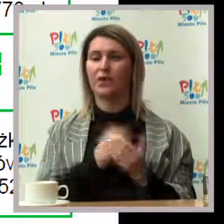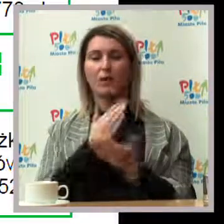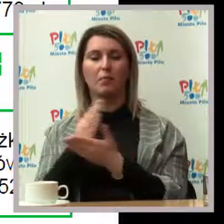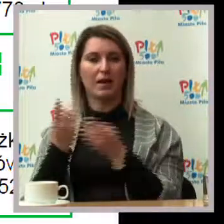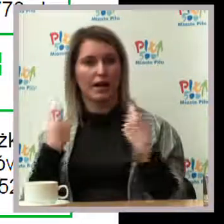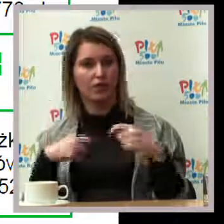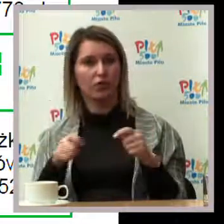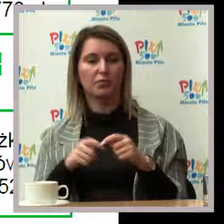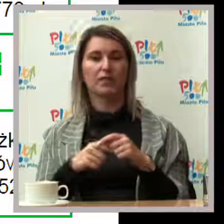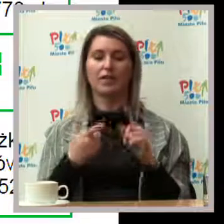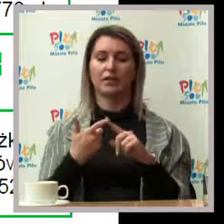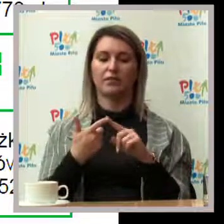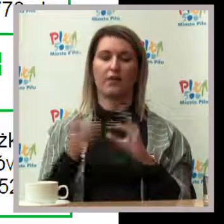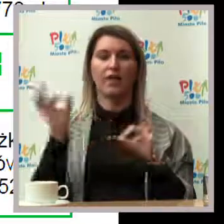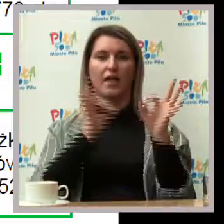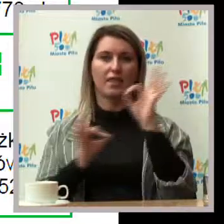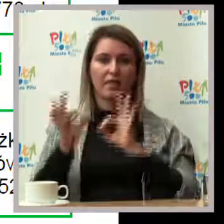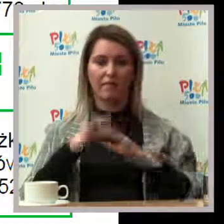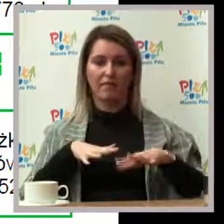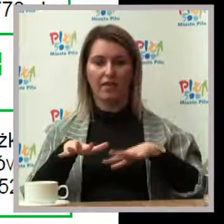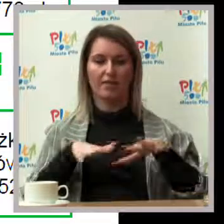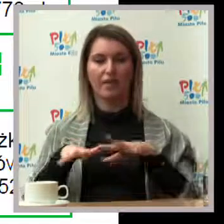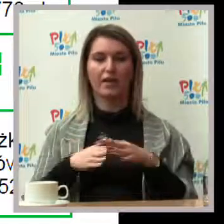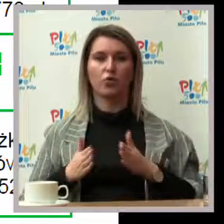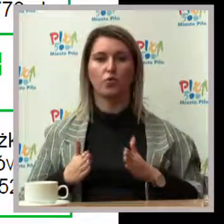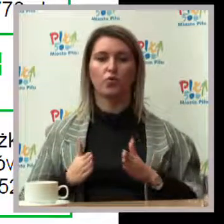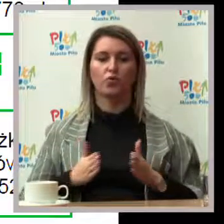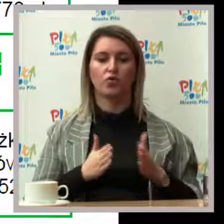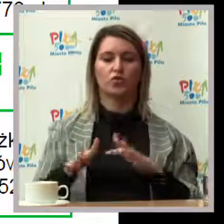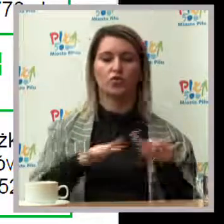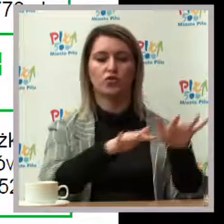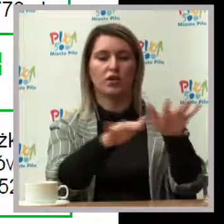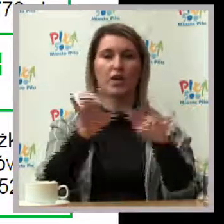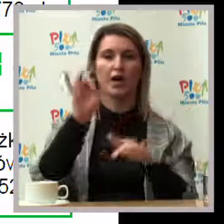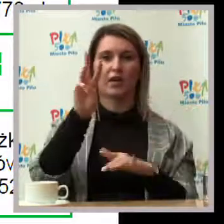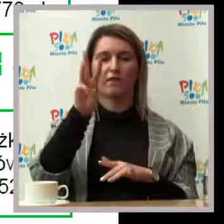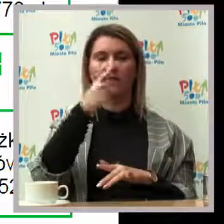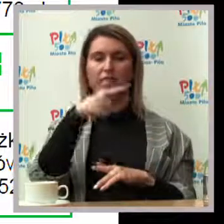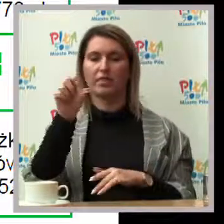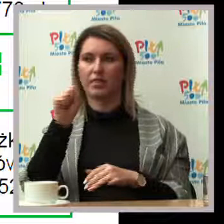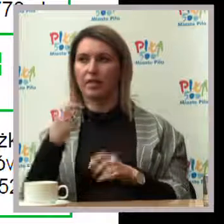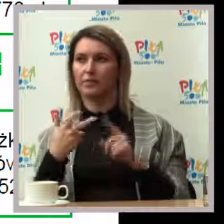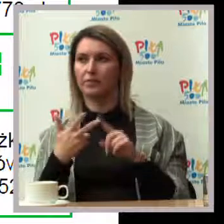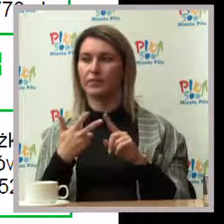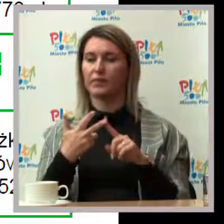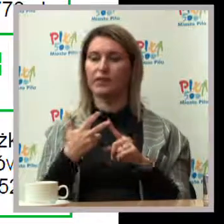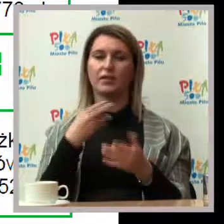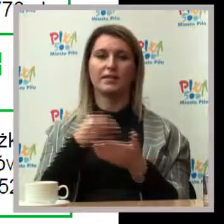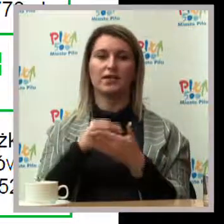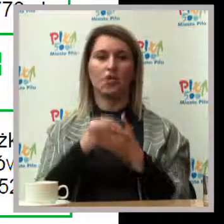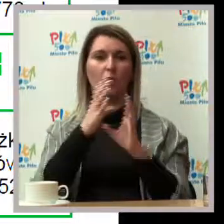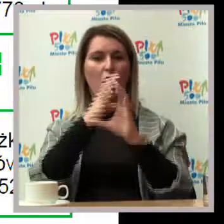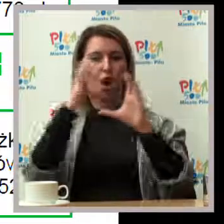niskoemisyjnej, rewitalizacja terenów w rejonie rzeki Gwdy, jak również mobilność miejska, czyli zakupy